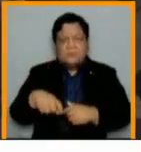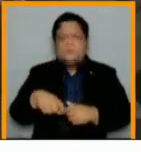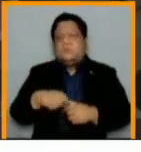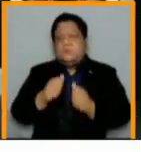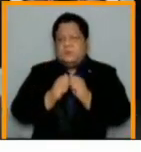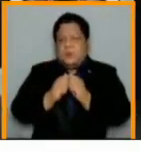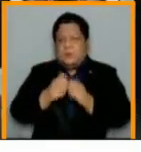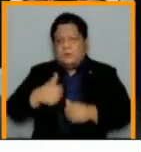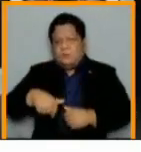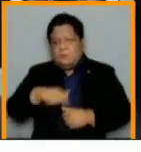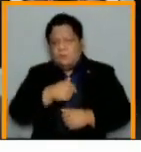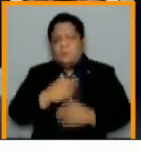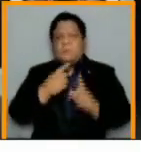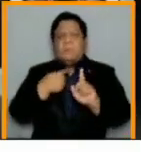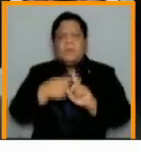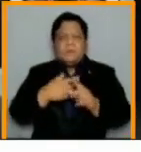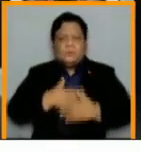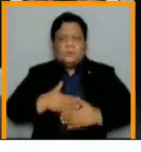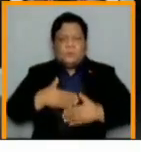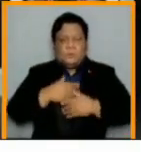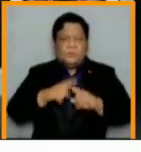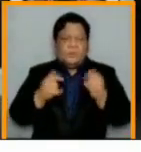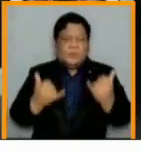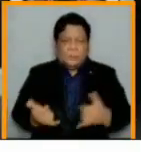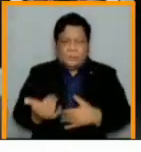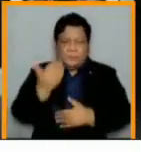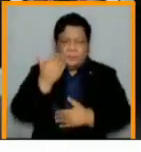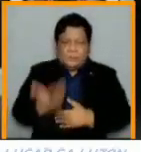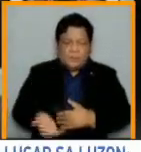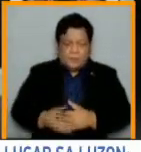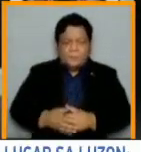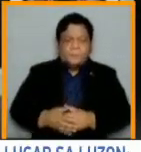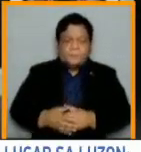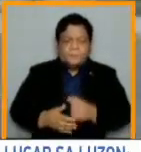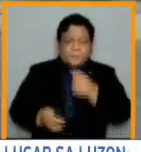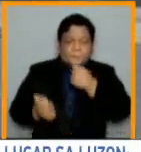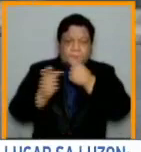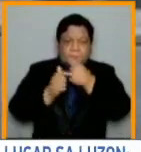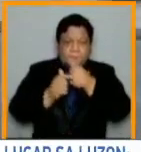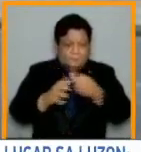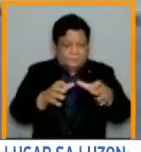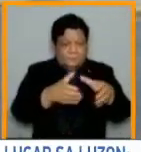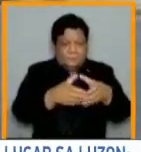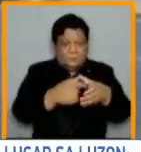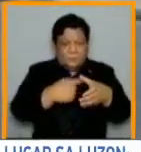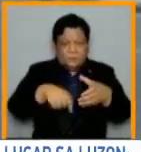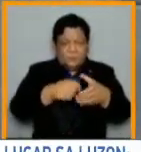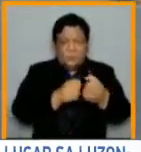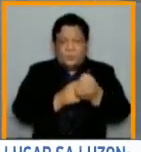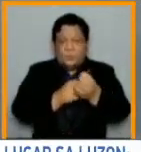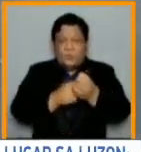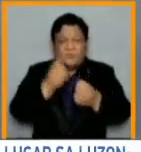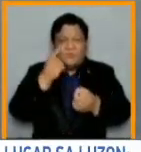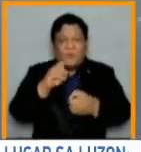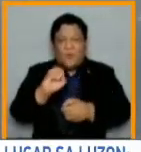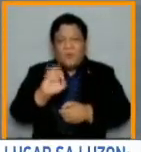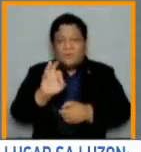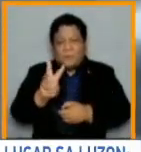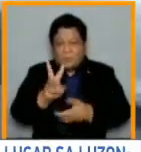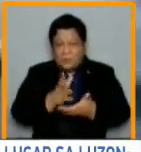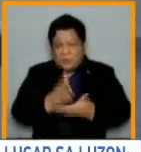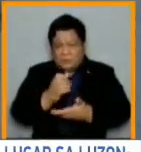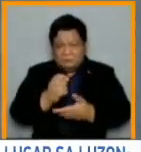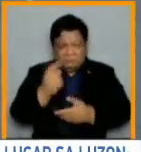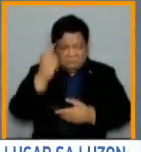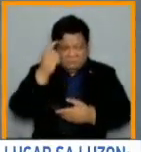niya. Ang mga grupong nagsusulong ng karapatan ng mga OFW naniniwalang hindi solusyon ang deployment